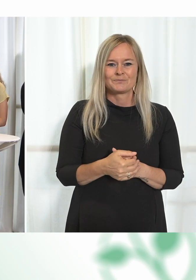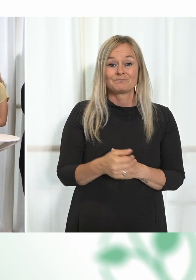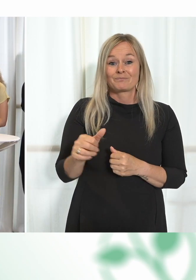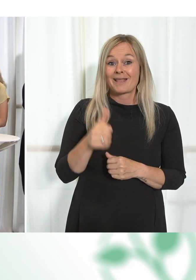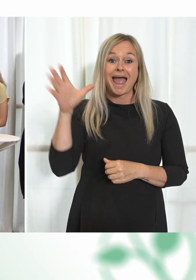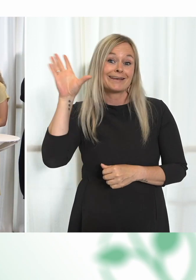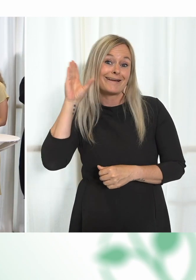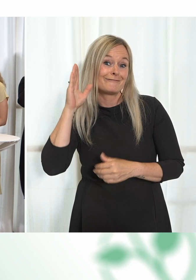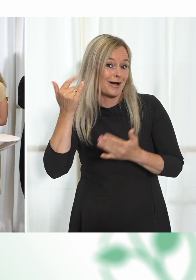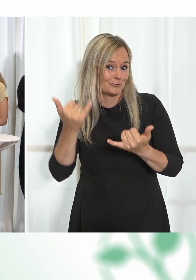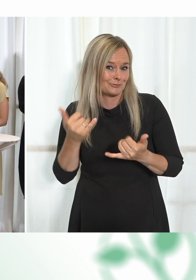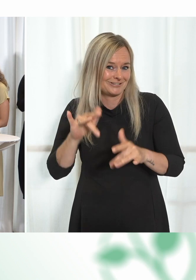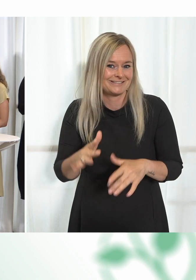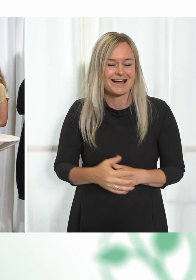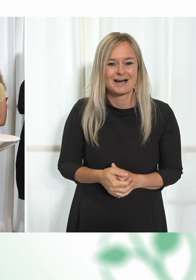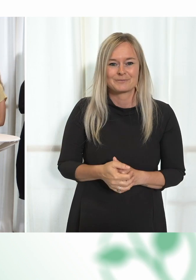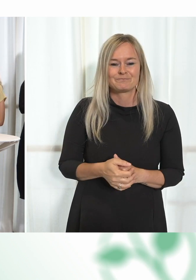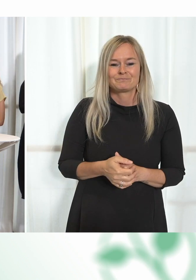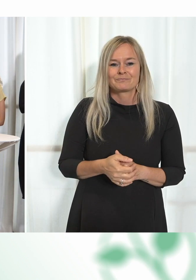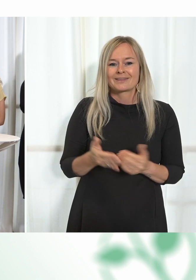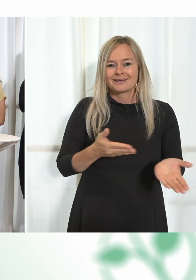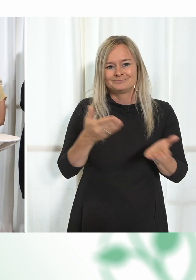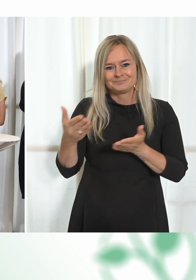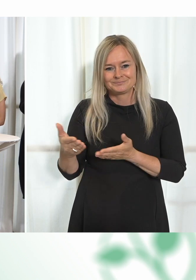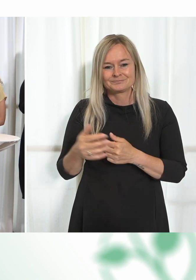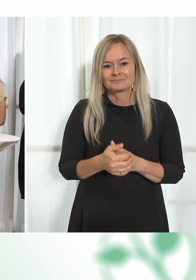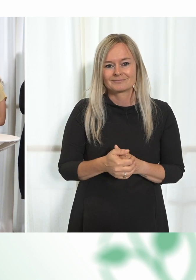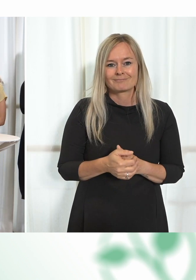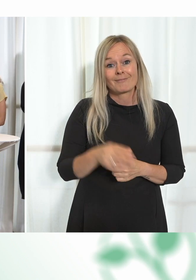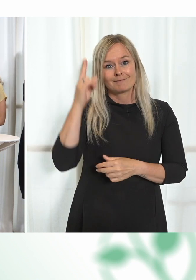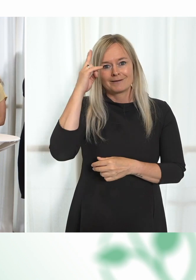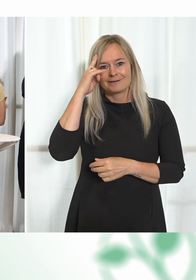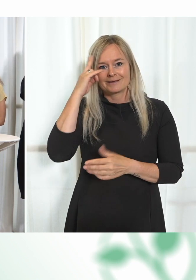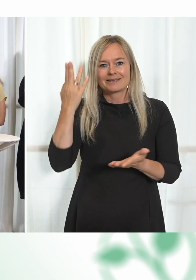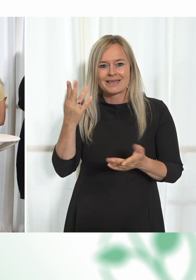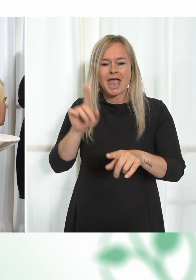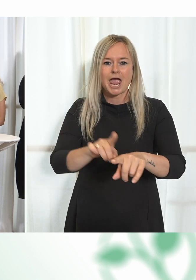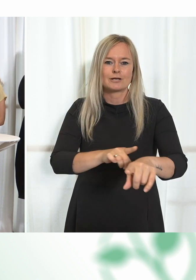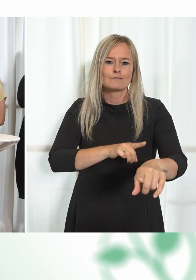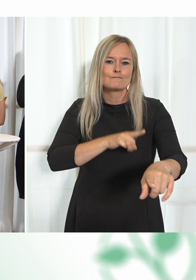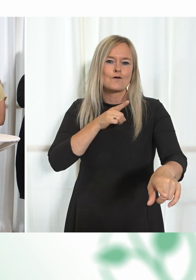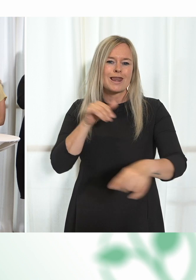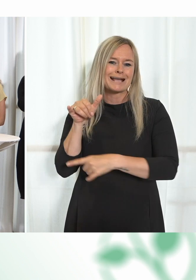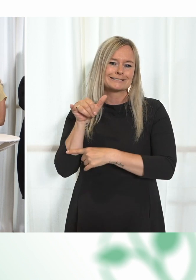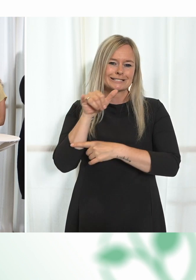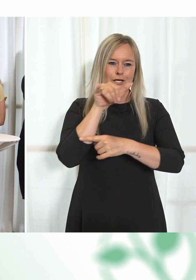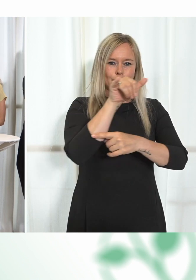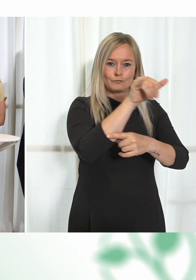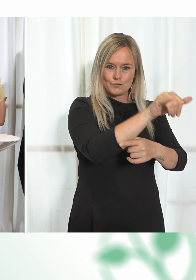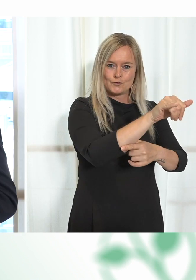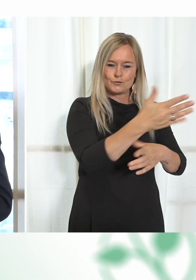Martin, was hast du denn erlebt, als du den Gehörschutz aufhattest? Ja, ich meine, ich kenne das von Langstreckenflügen, wo man